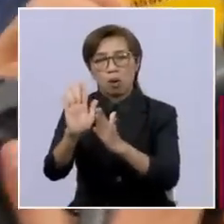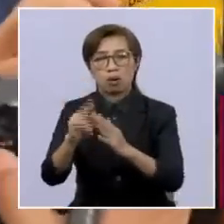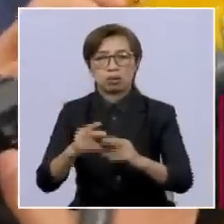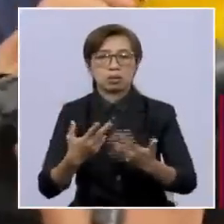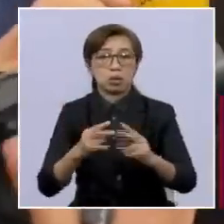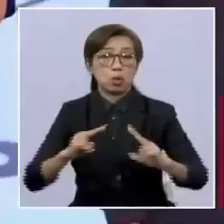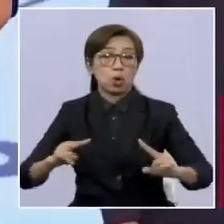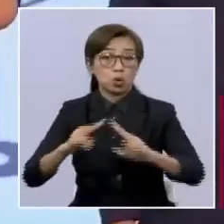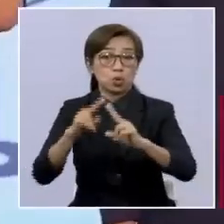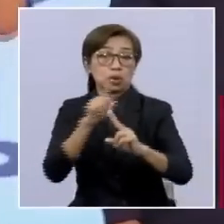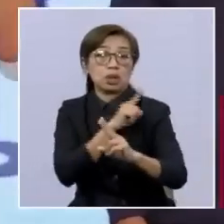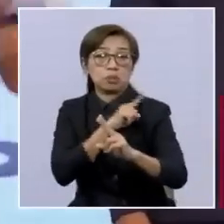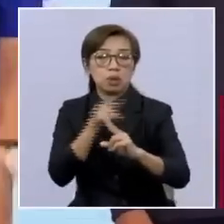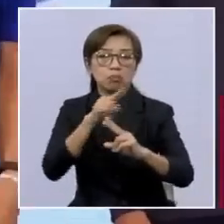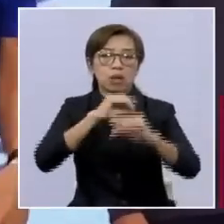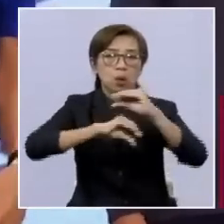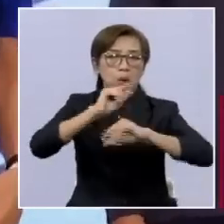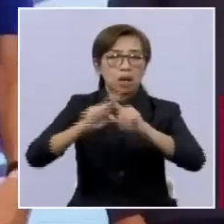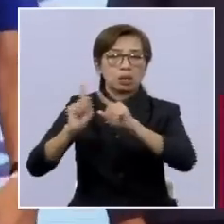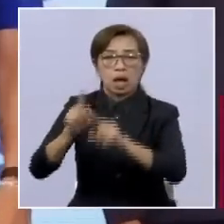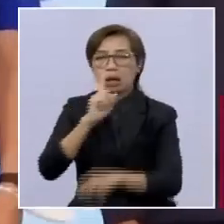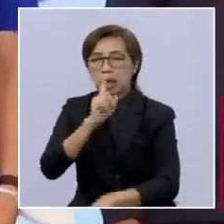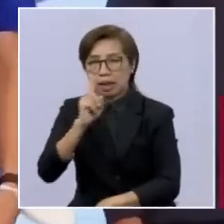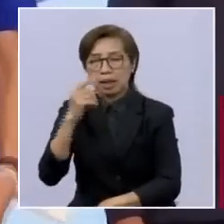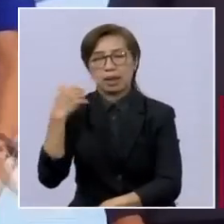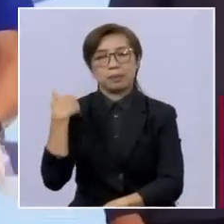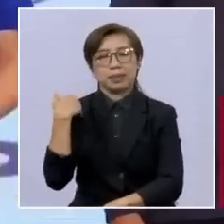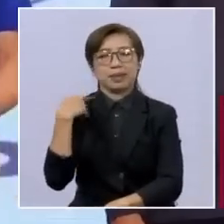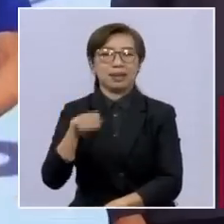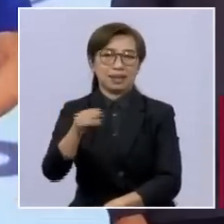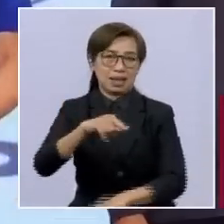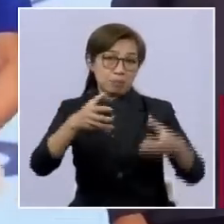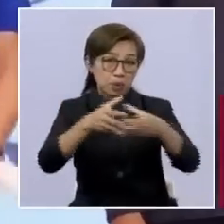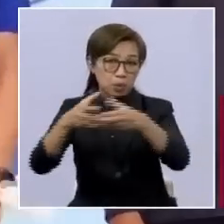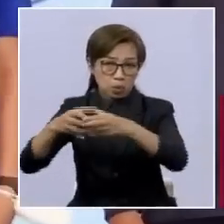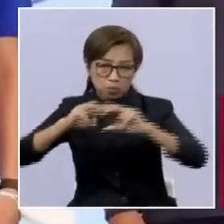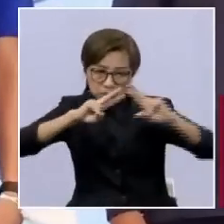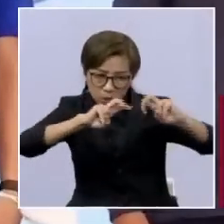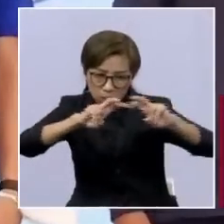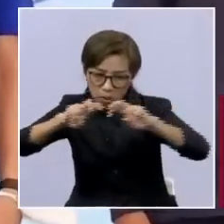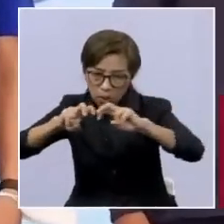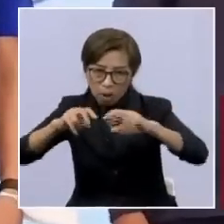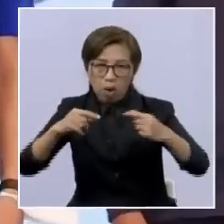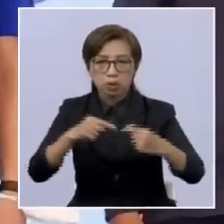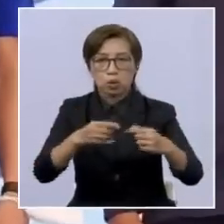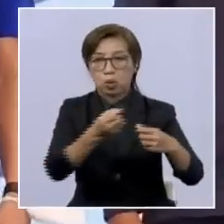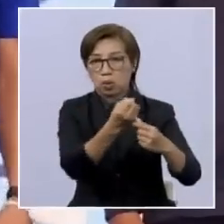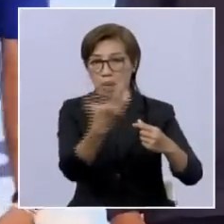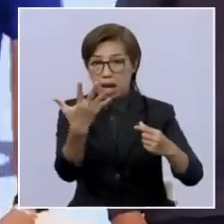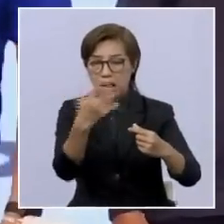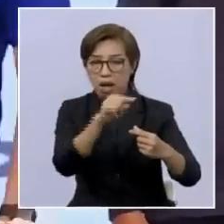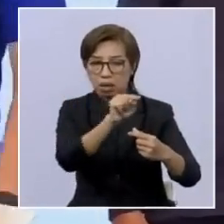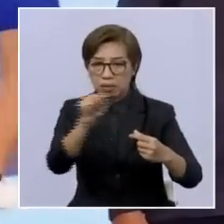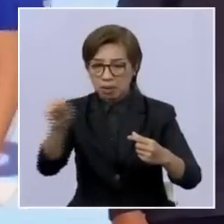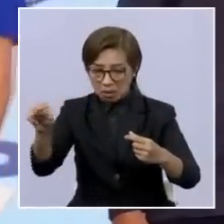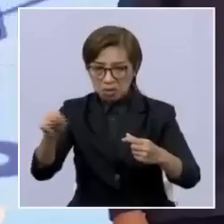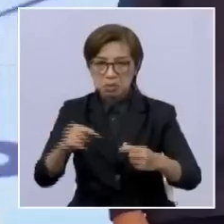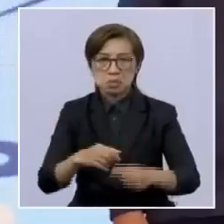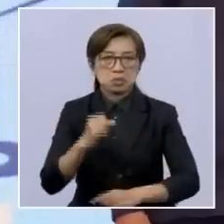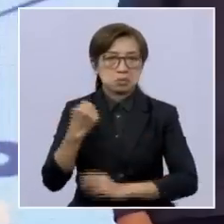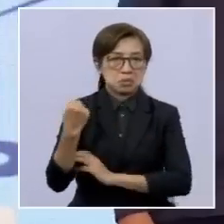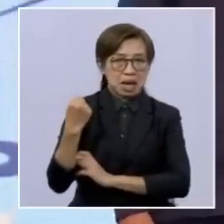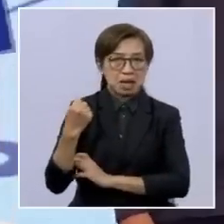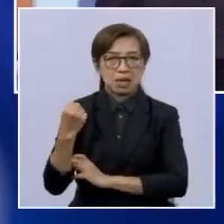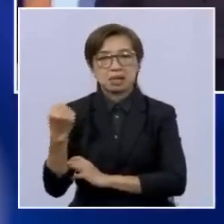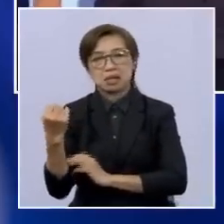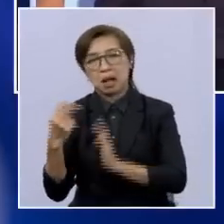คภูมิใจไทยเขาดูแลอยู่ค่ะ นี่นะฮะอันนี้ก็คือจุดแข็งจุดอ่อนที่อาจารย์ยุทธพรเขาประเมิน5พรรคการเมืองหลักๆด้วยกันเนี่ยนะครับท่านผู้ช